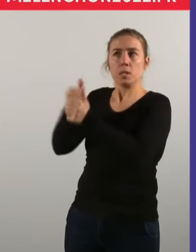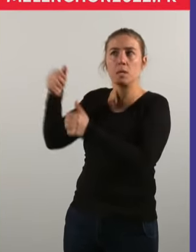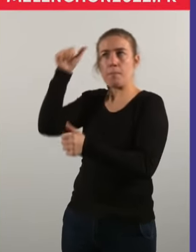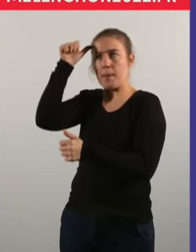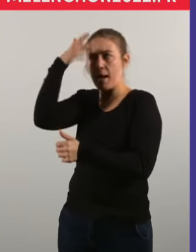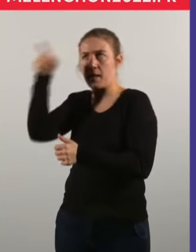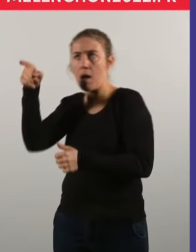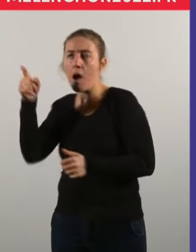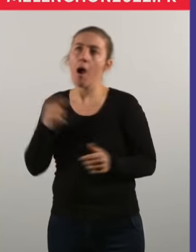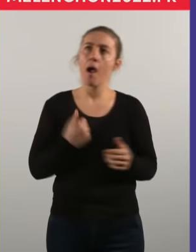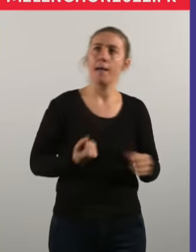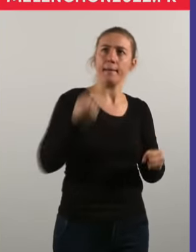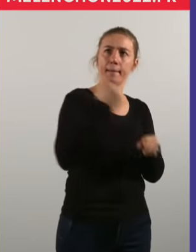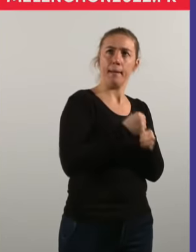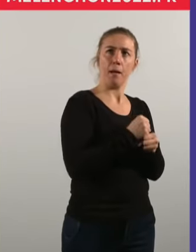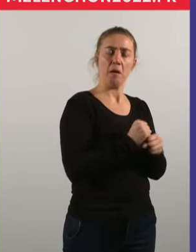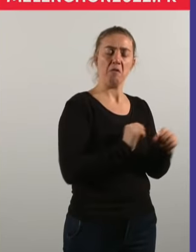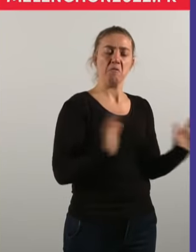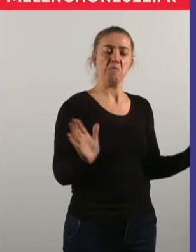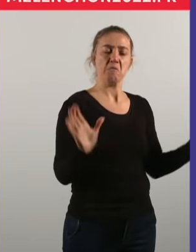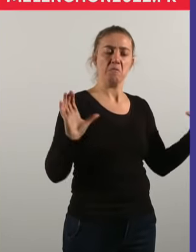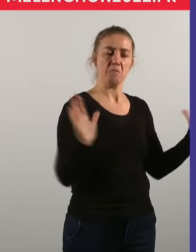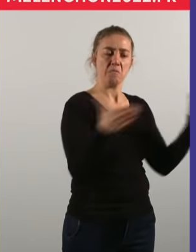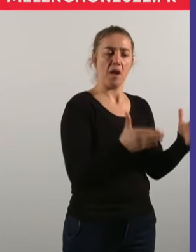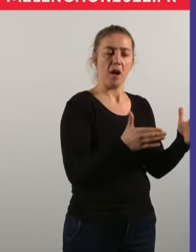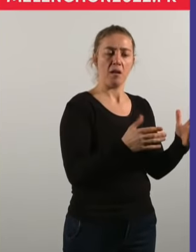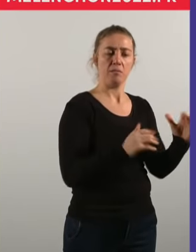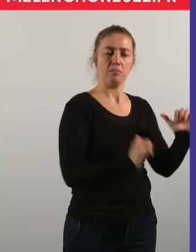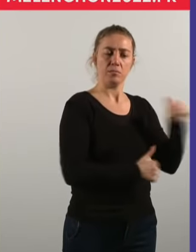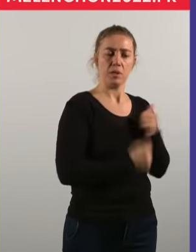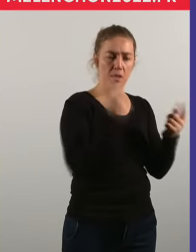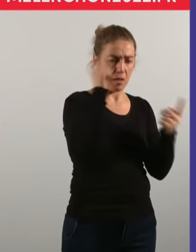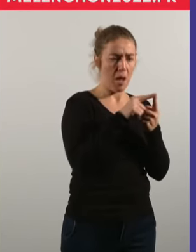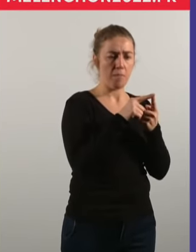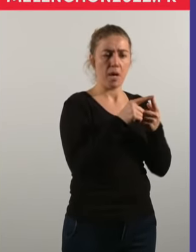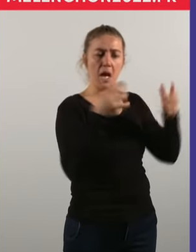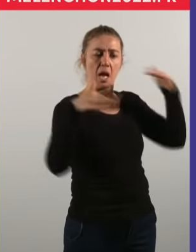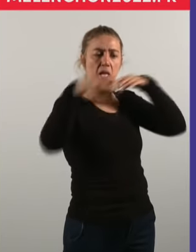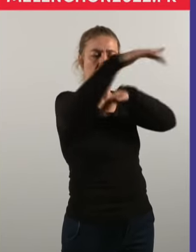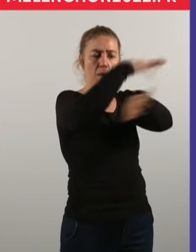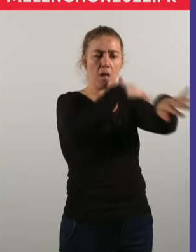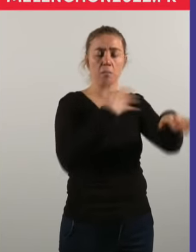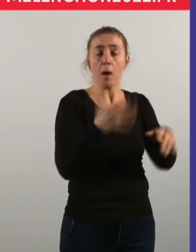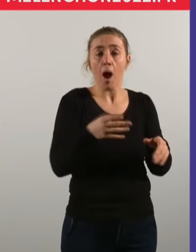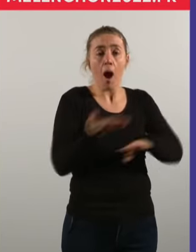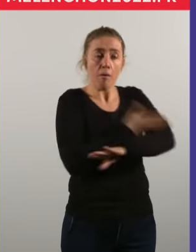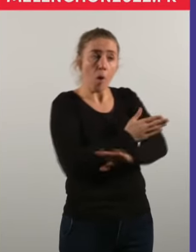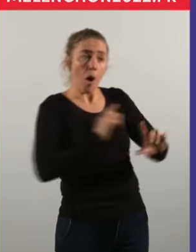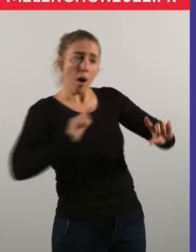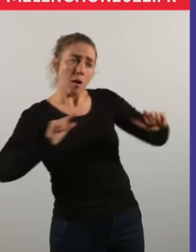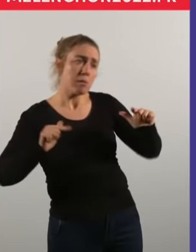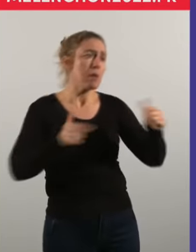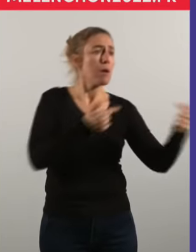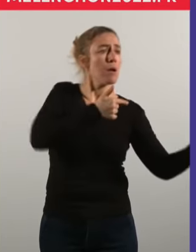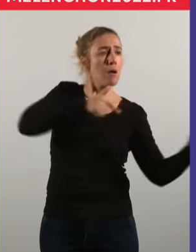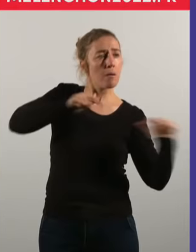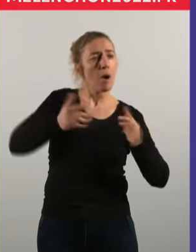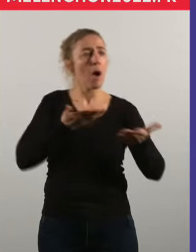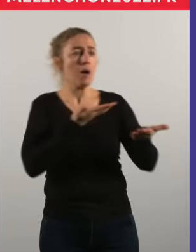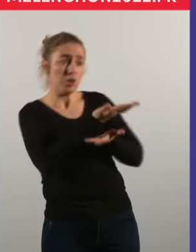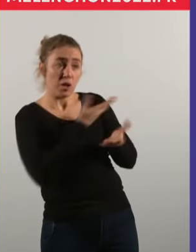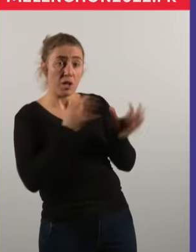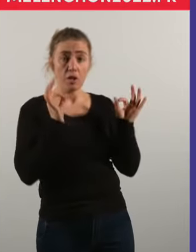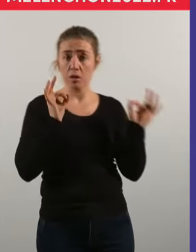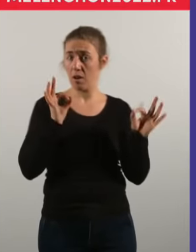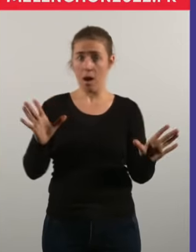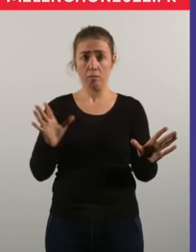un état-major de l'espace sans une minute de discussion sur le sujet dans aucune des assemblées de ce pays,